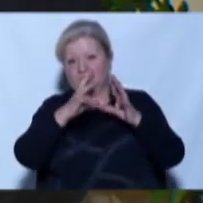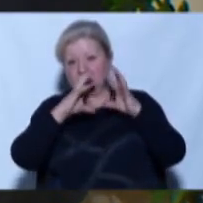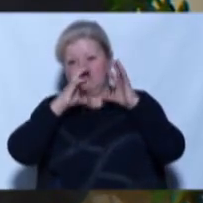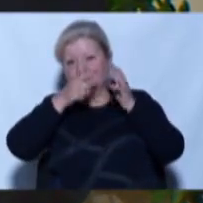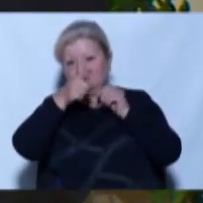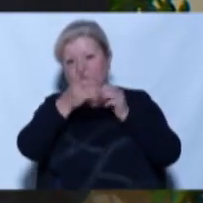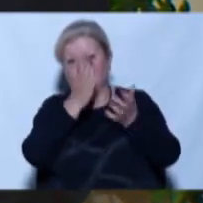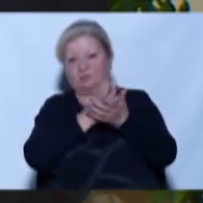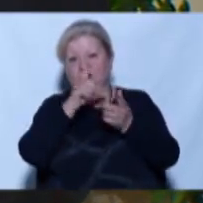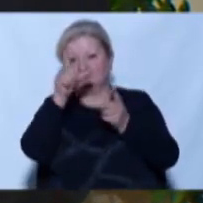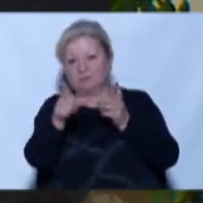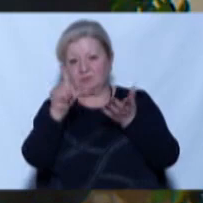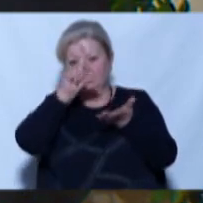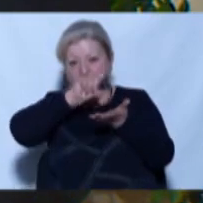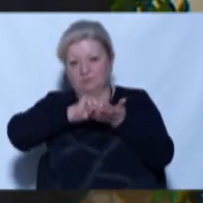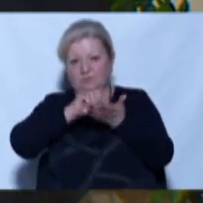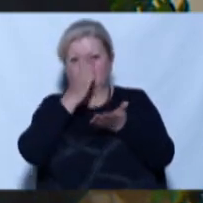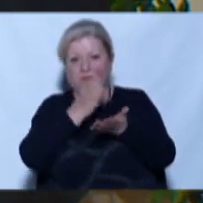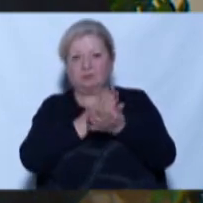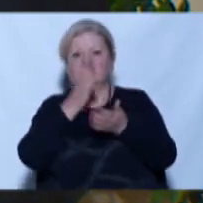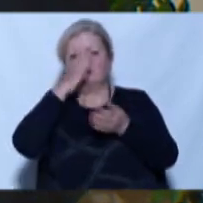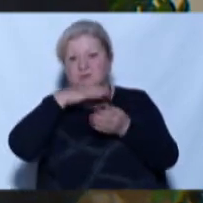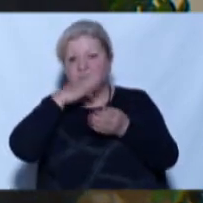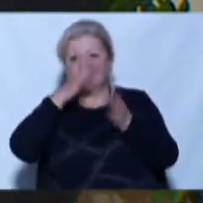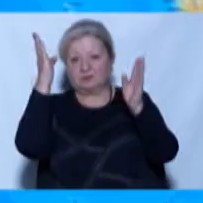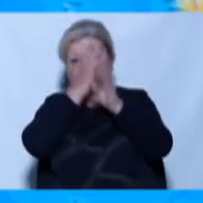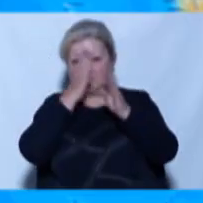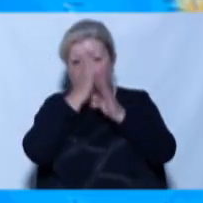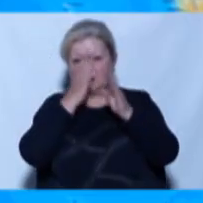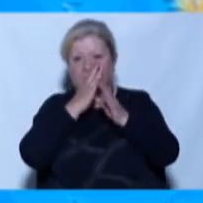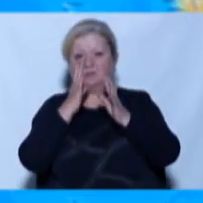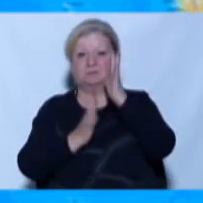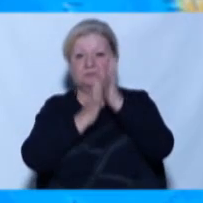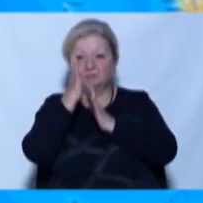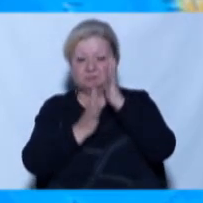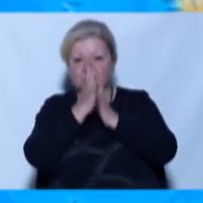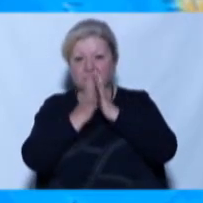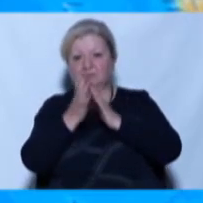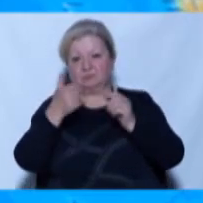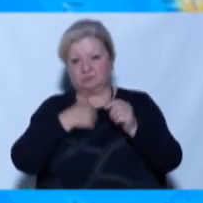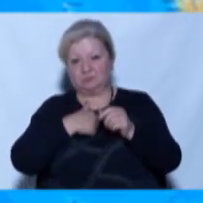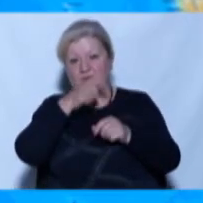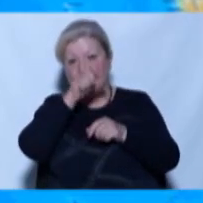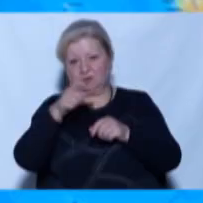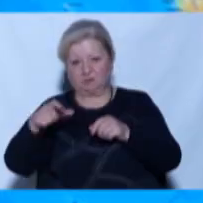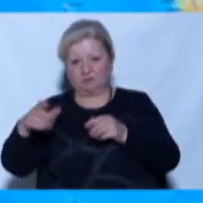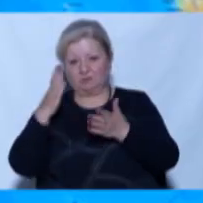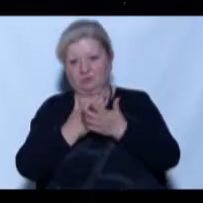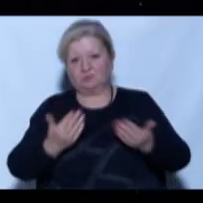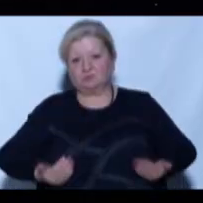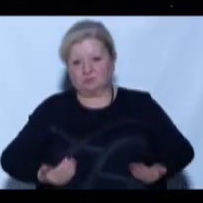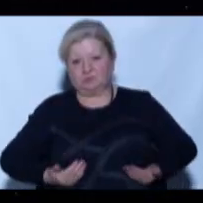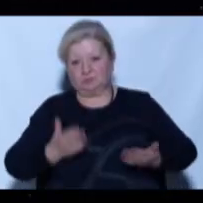ერთმანეთს ერწყმის, როგორც აღნიშნეთ, წყალი, ჰაერი, მცენარე და სადაც ჩვენ გვიწევს ადამიანებს აქ